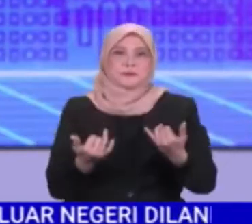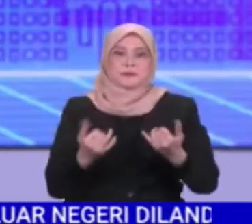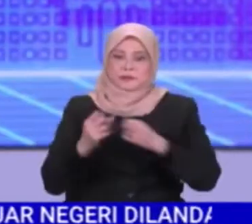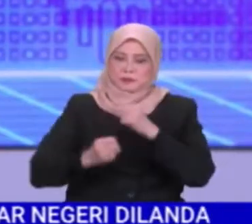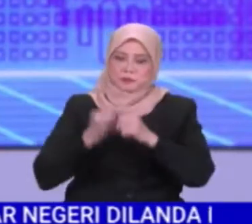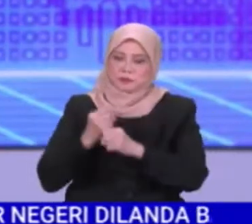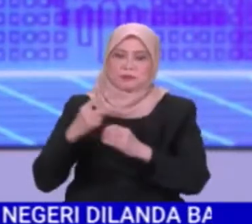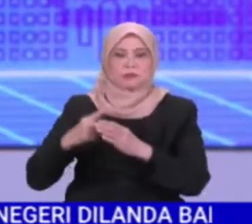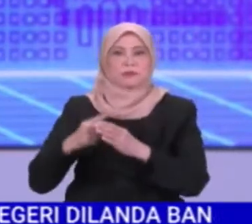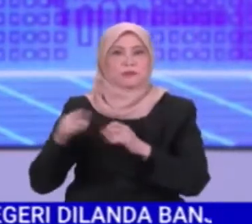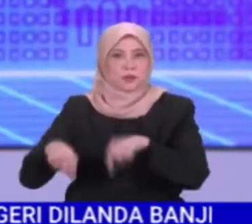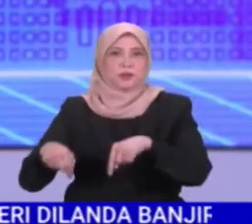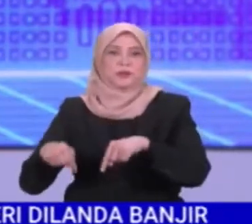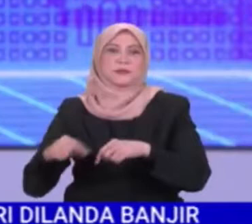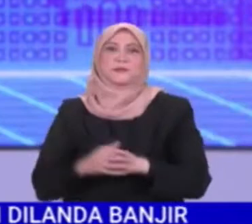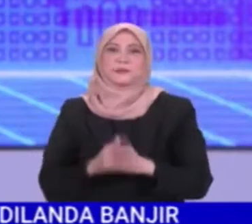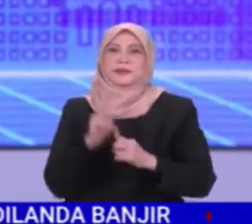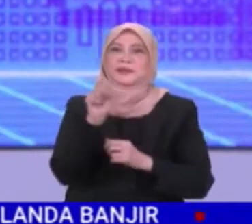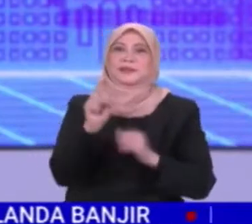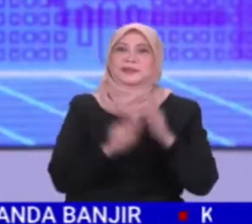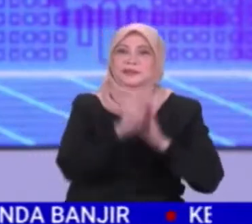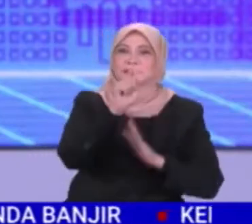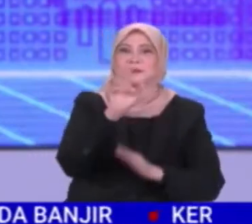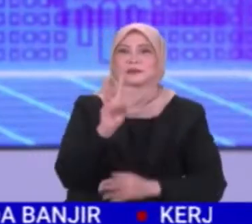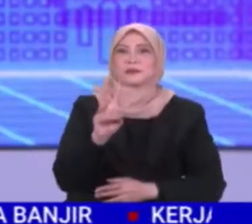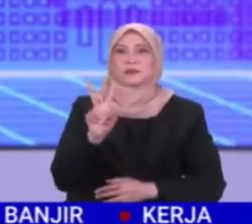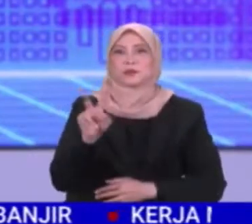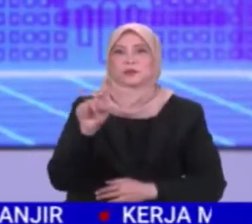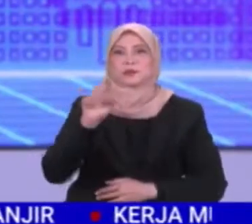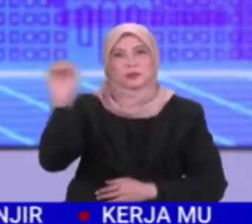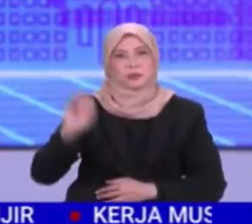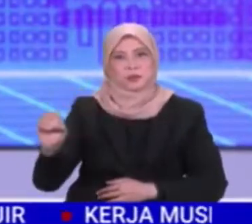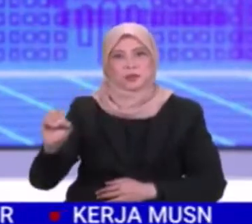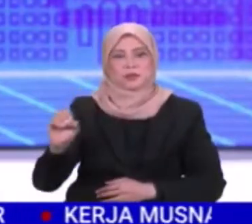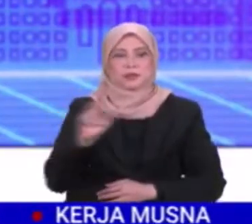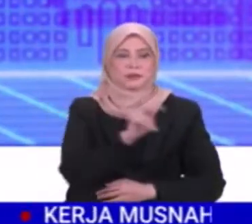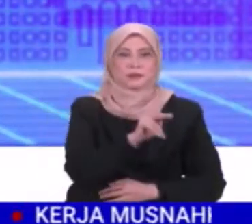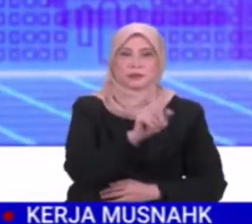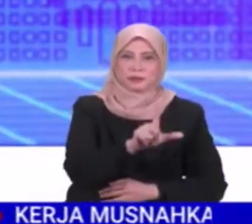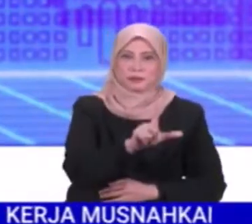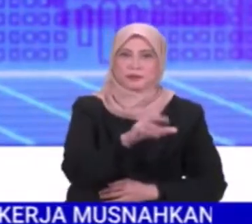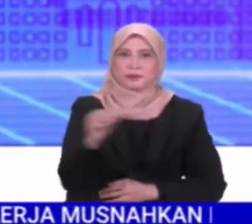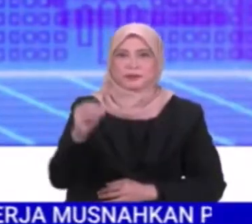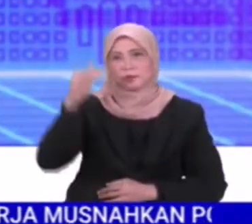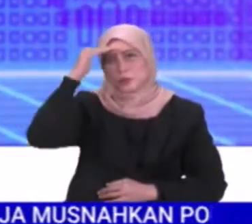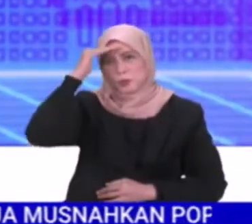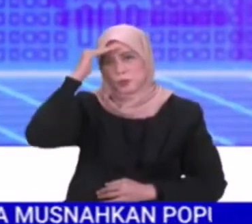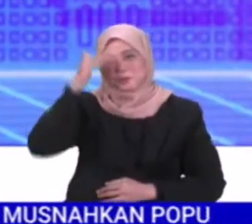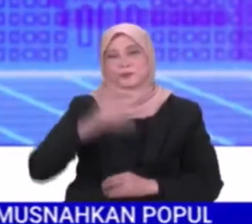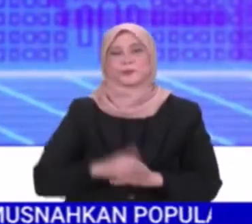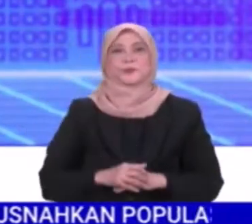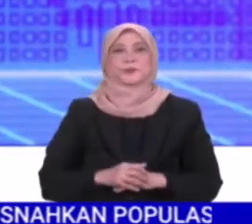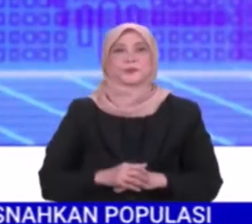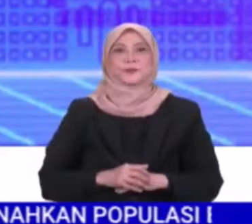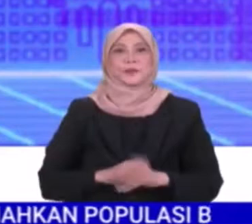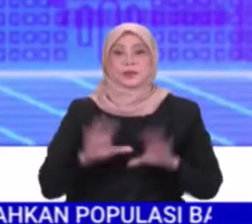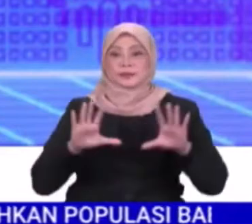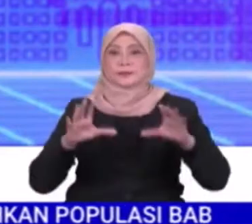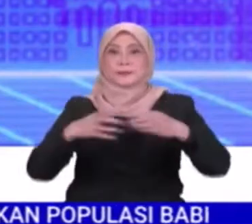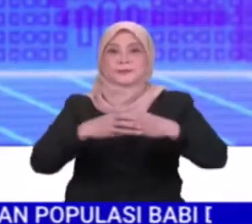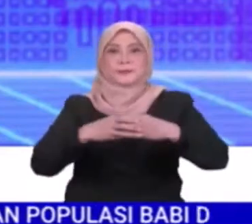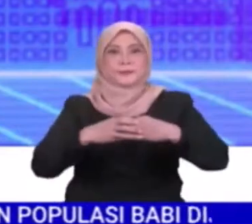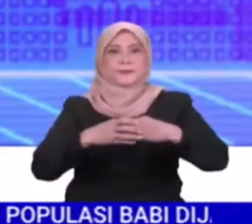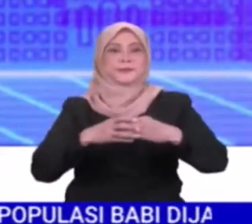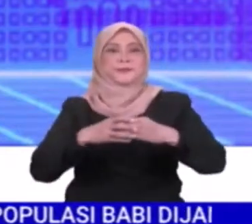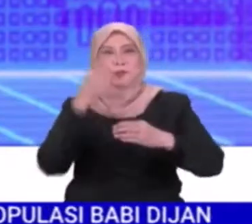ini. Selangor merekodkan kes tertinggi dengan 62%, diikuti Kuala Lumpur dan Johor. Susulan itu, skuad komunikasi